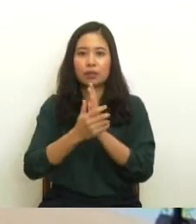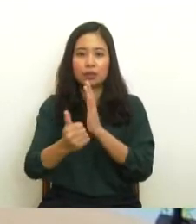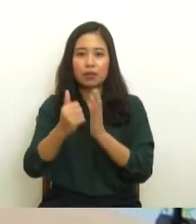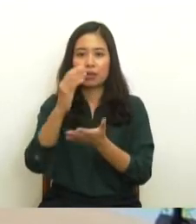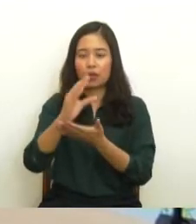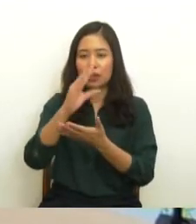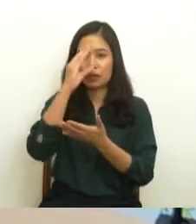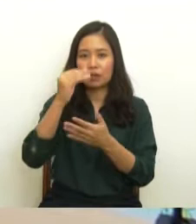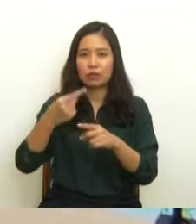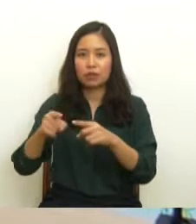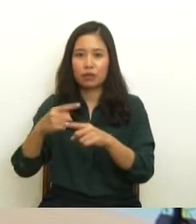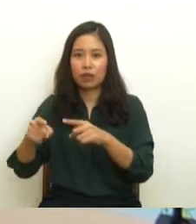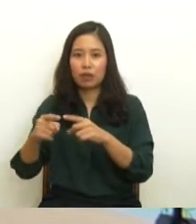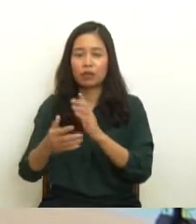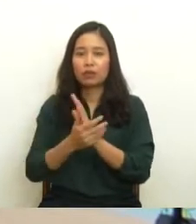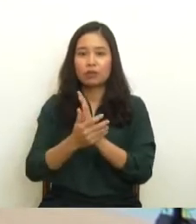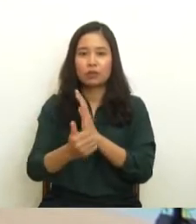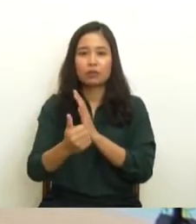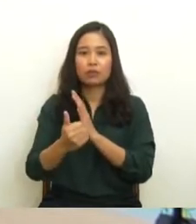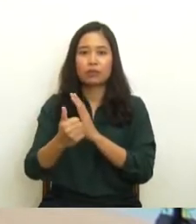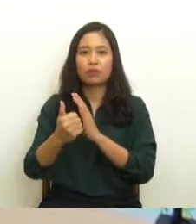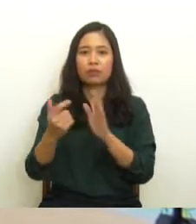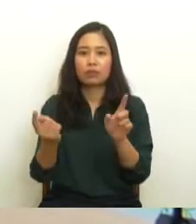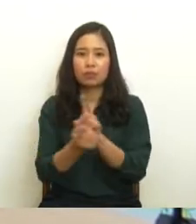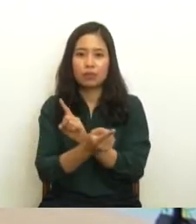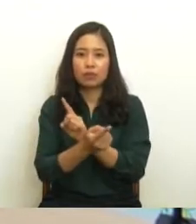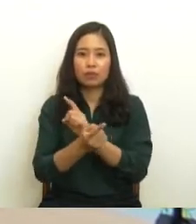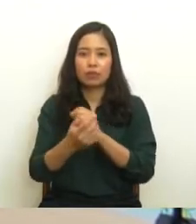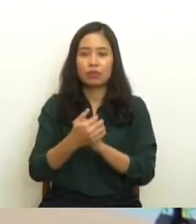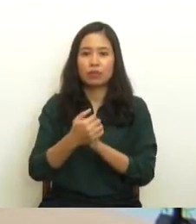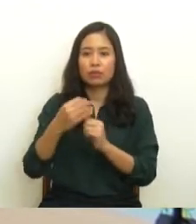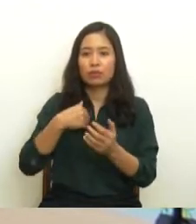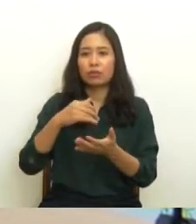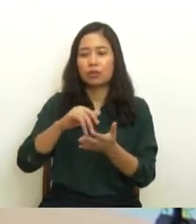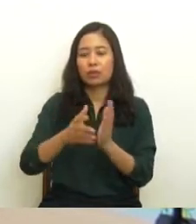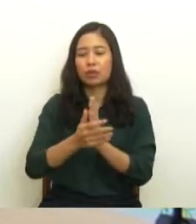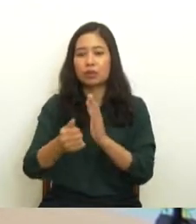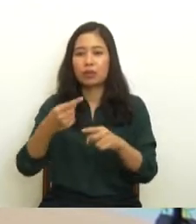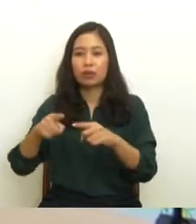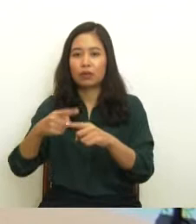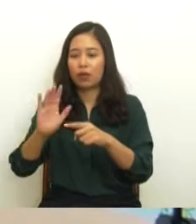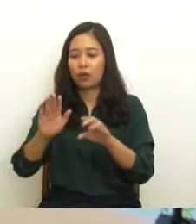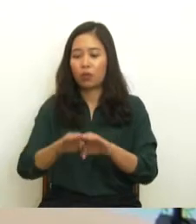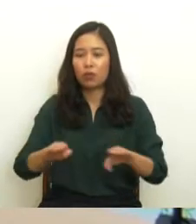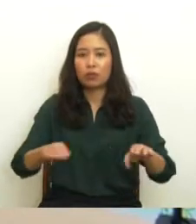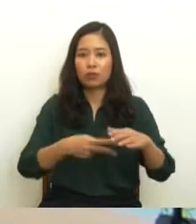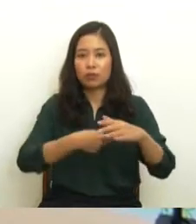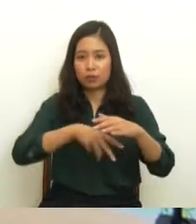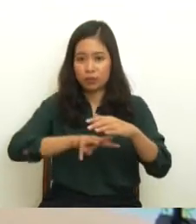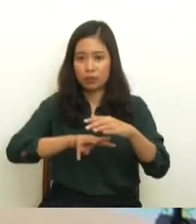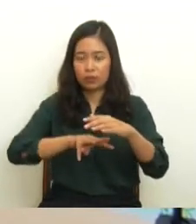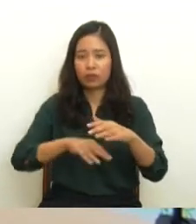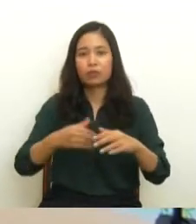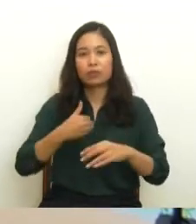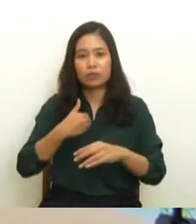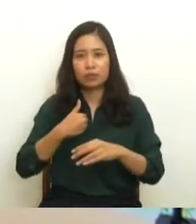ทักษะสังคมและทักษะการเคลื่อนไห โครงการนี้มีวิธีขับเคลื่อนแบบพายผลคื